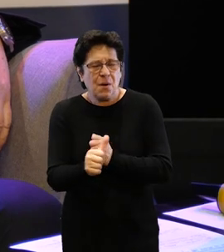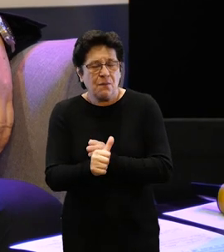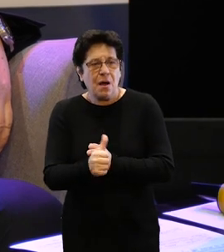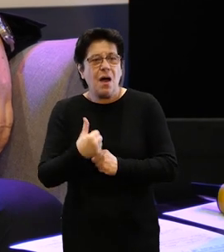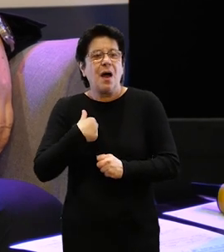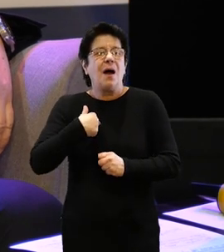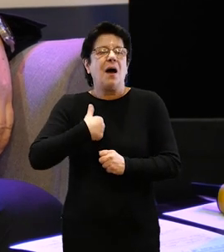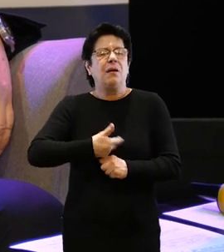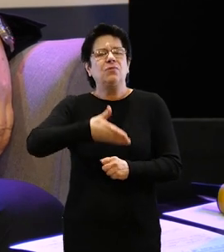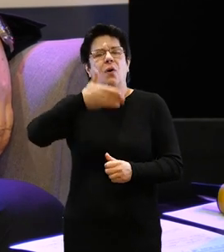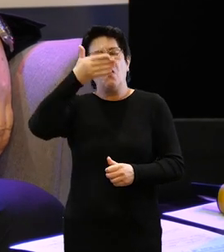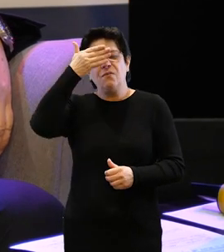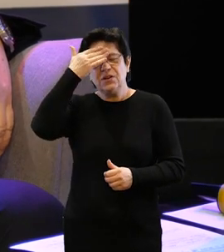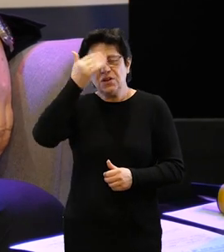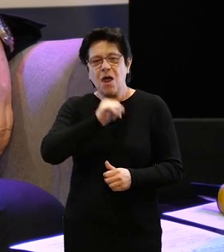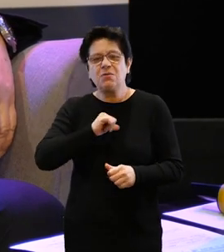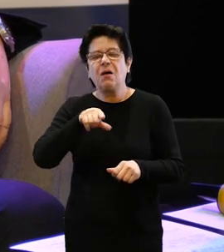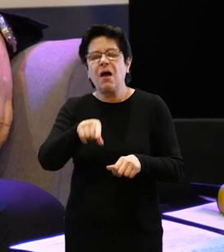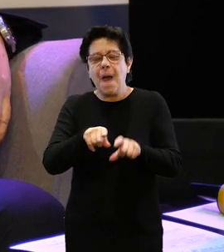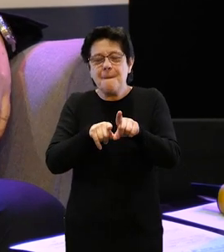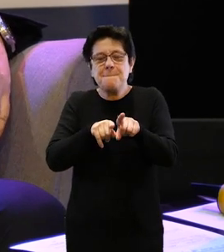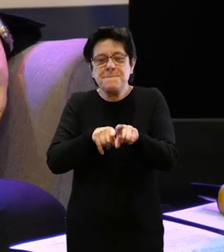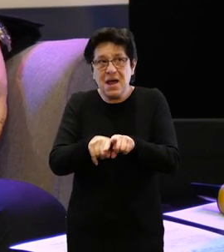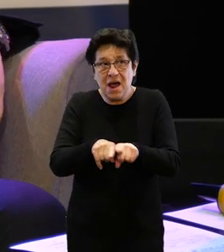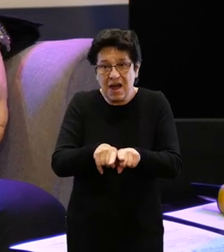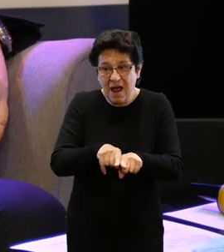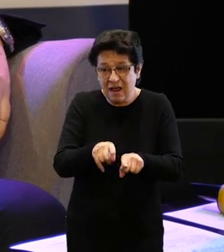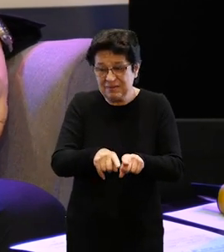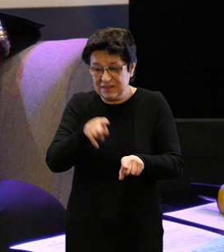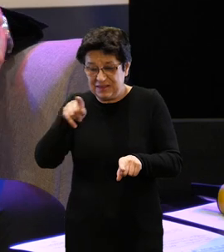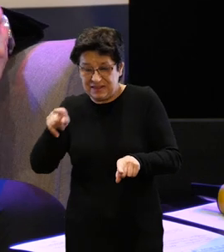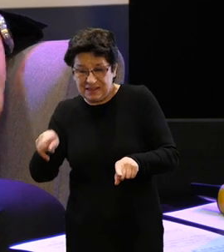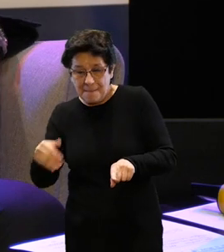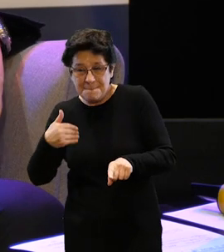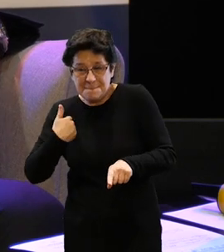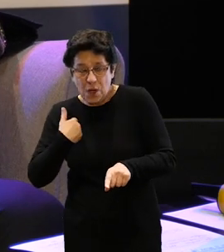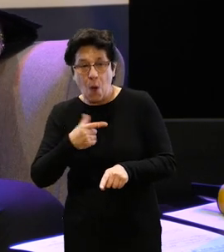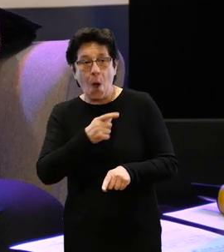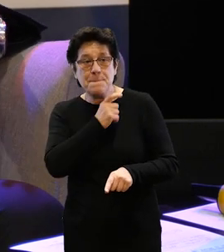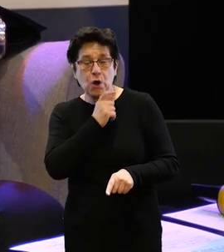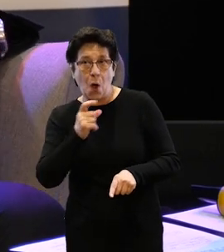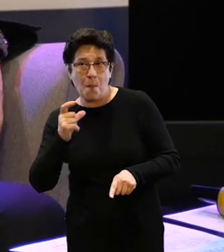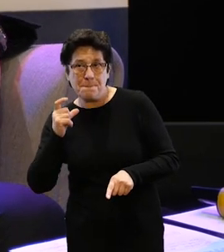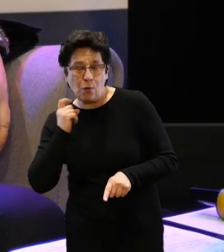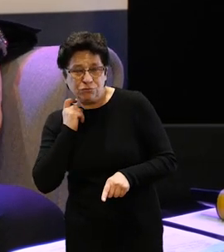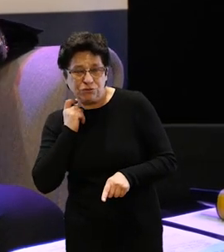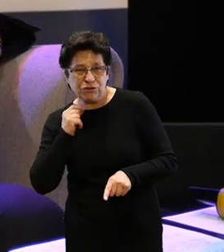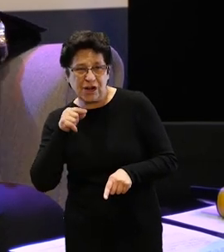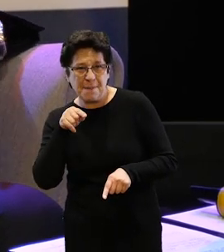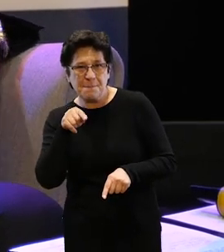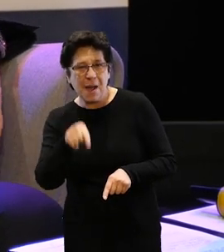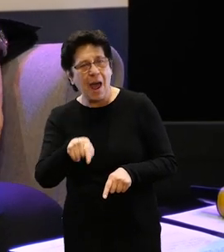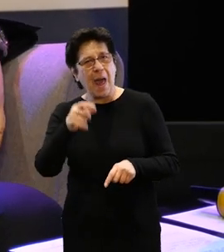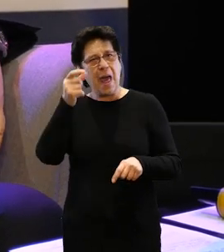brat doktora świderskiego Stanisław był proboszczem w świerczynie i jakby ta nazwa była